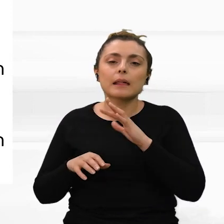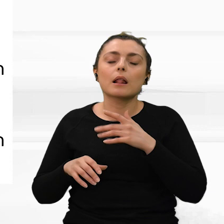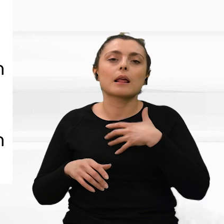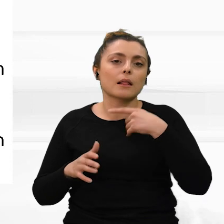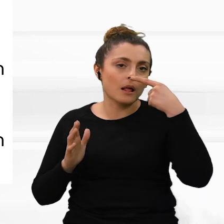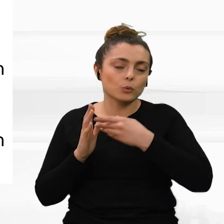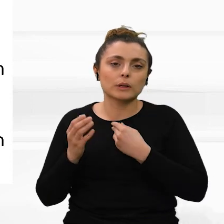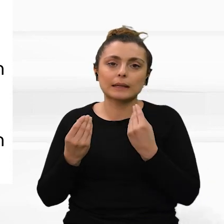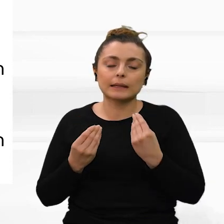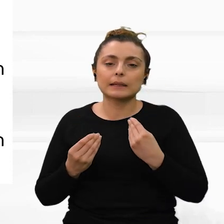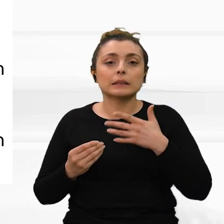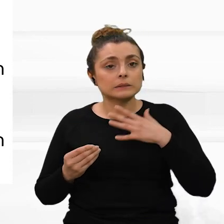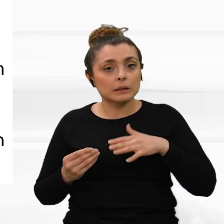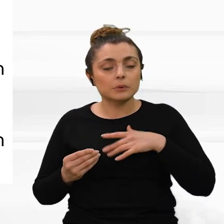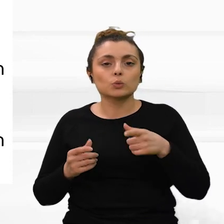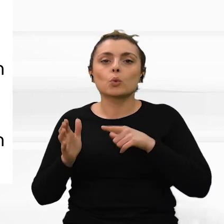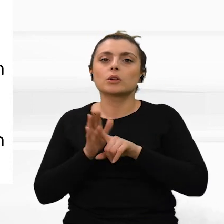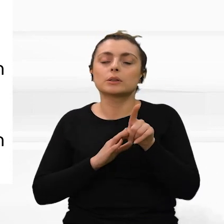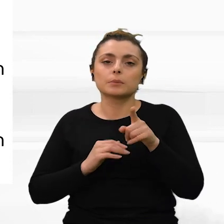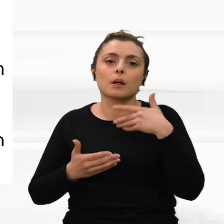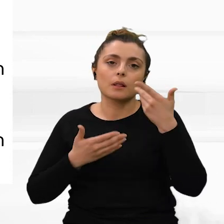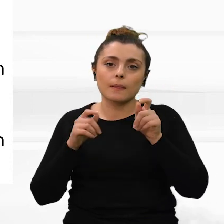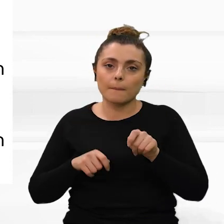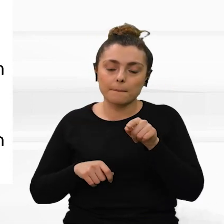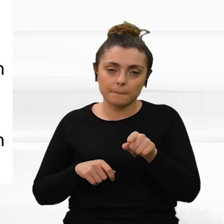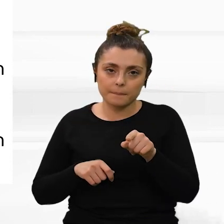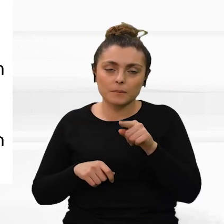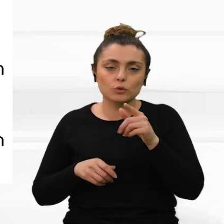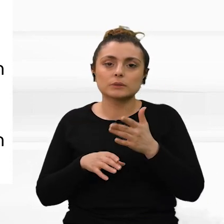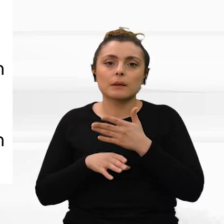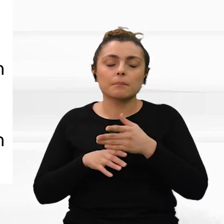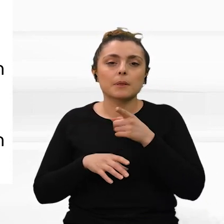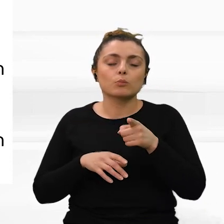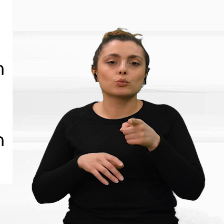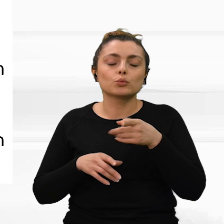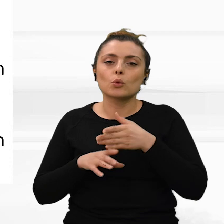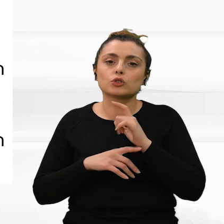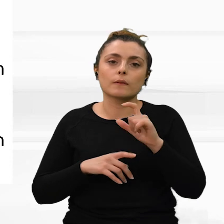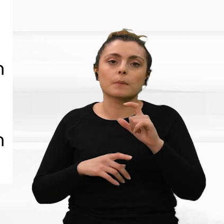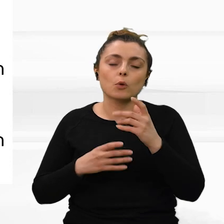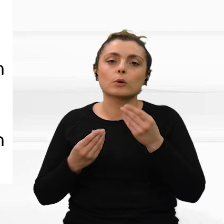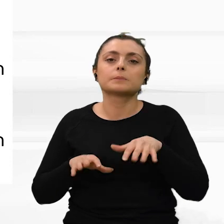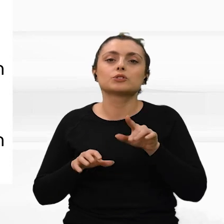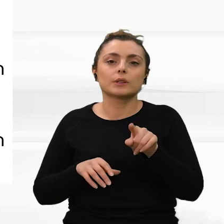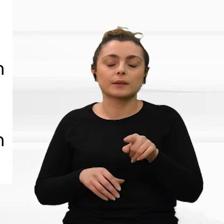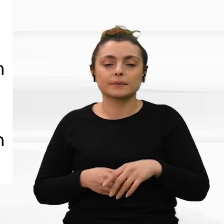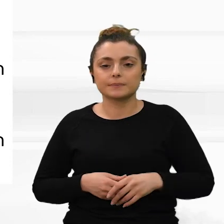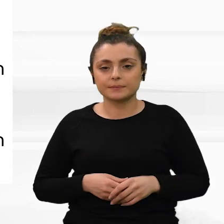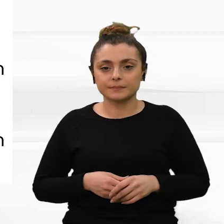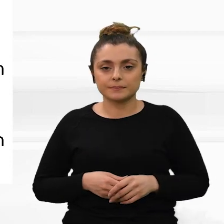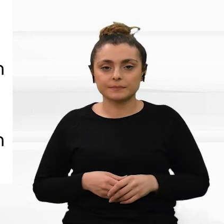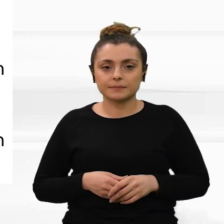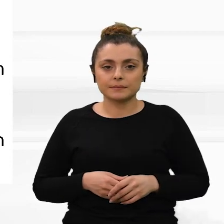kendisi amaç olan iğnenin istenmesi ile ulaşılacağını vurgu yapılmıştır Bu sebeple Bu da doğru cevap olamaz